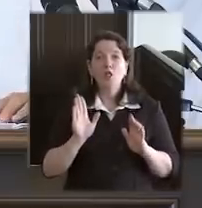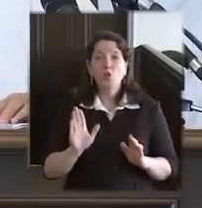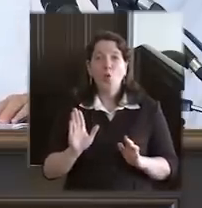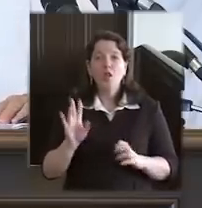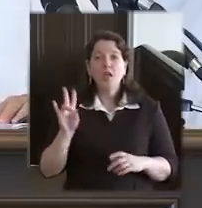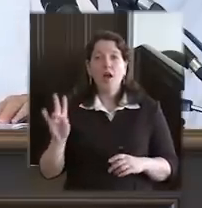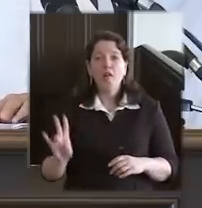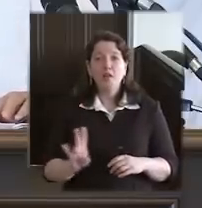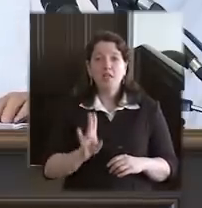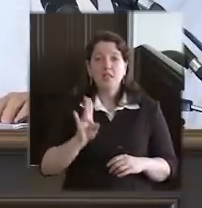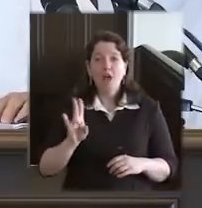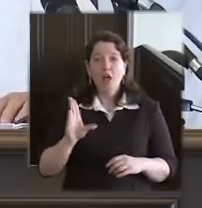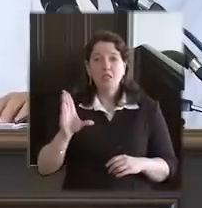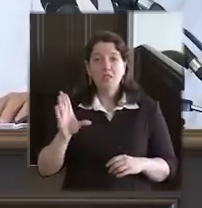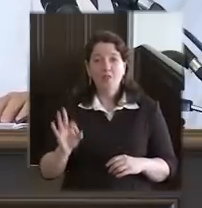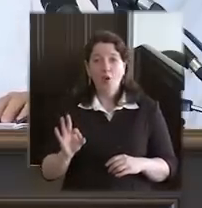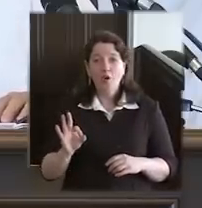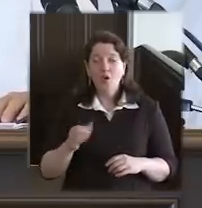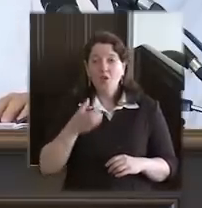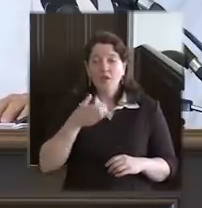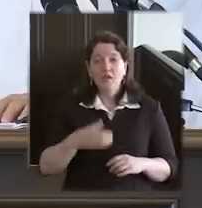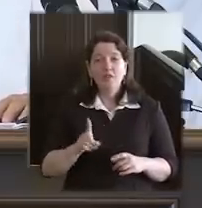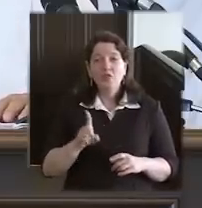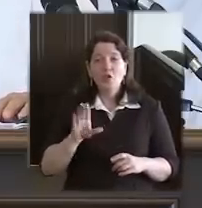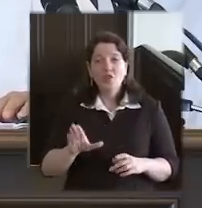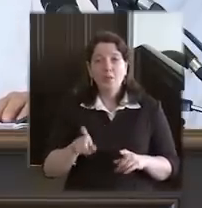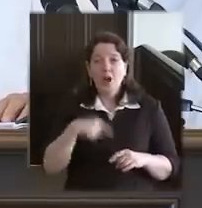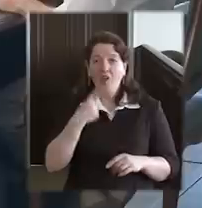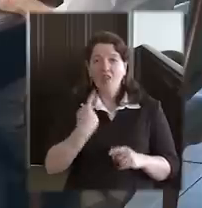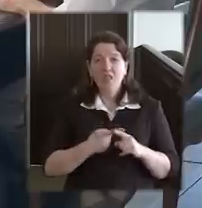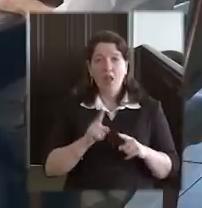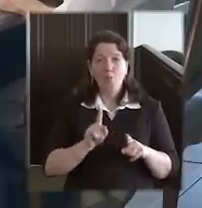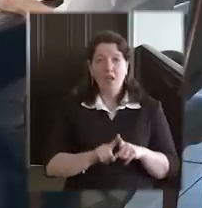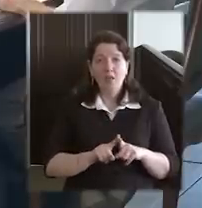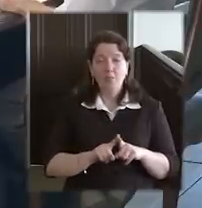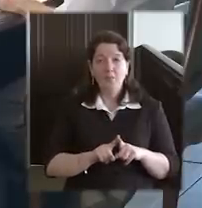Только христианство не стесняется и говорит об этом.